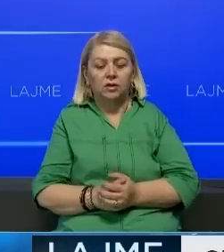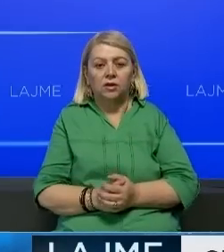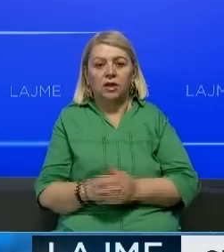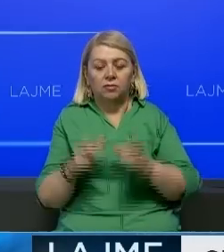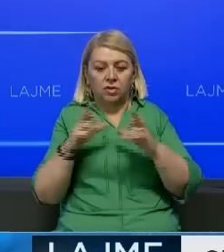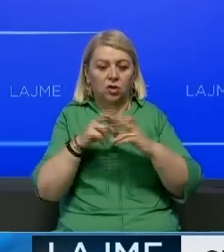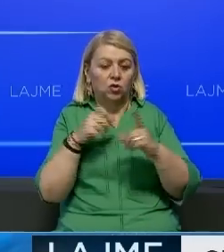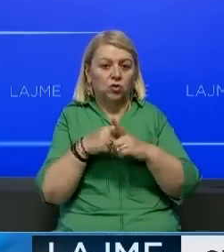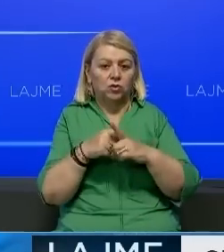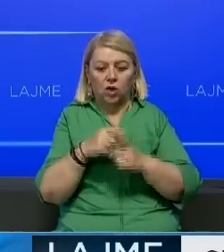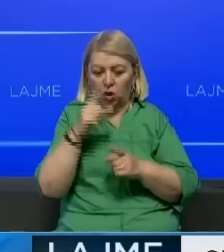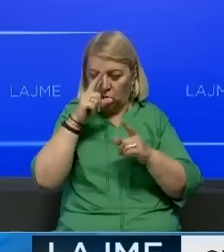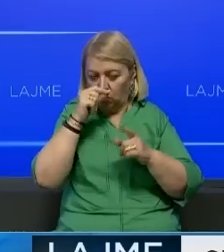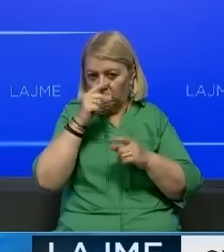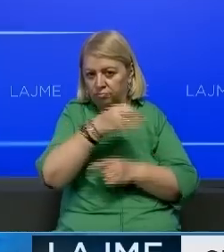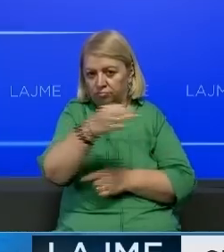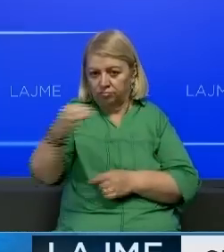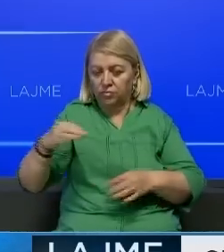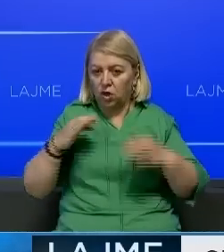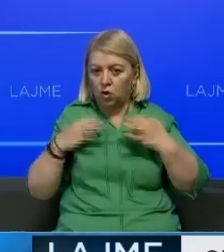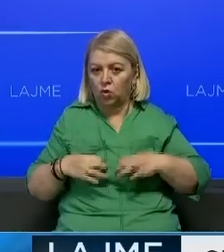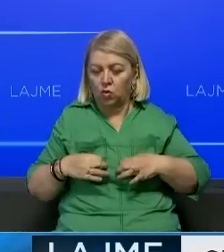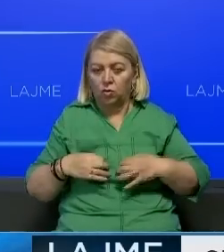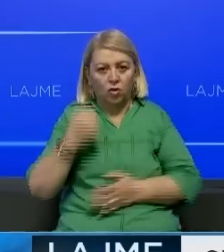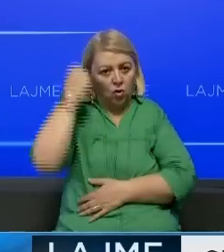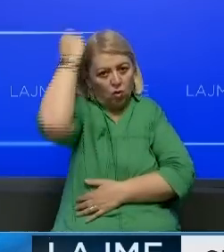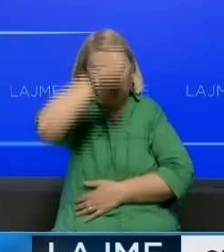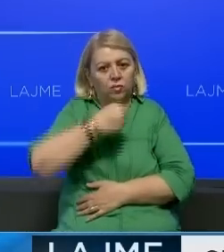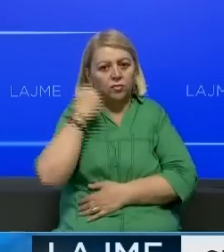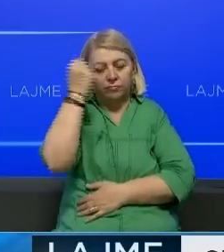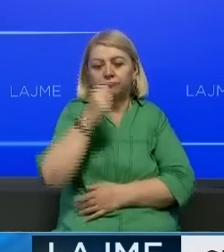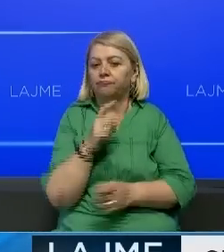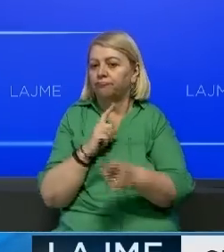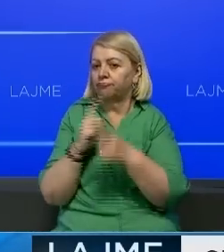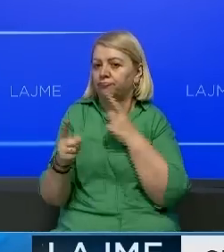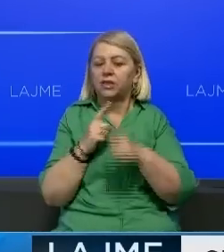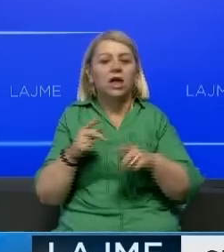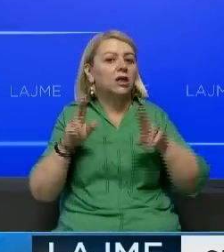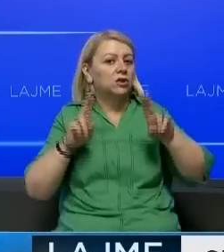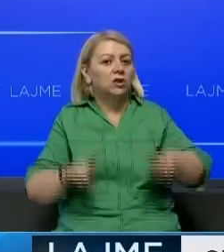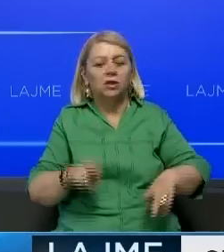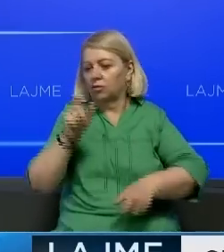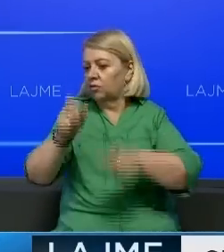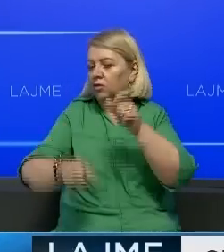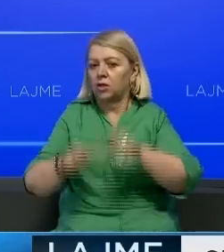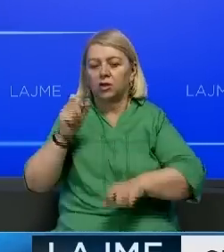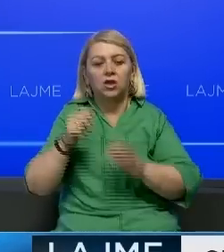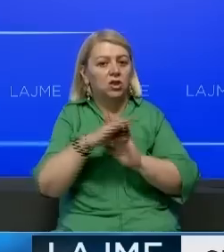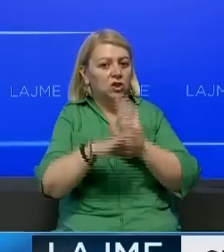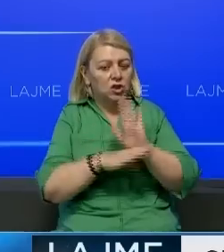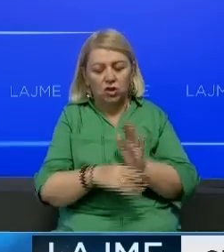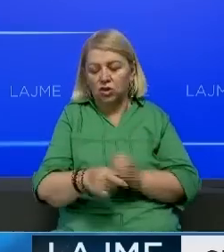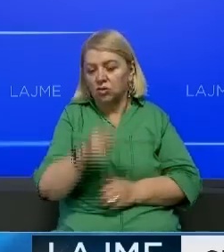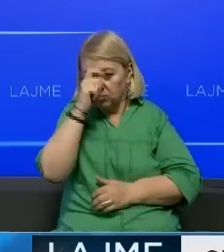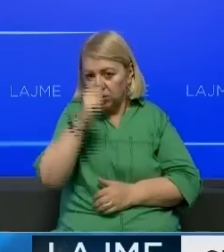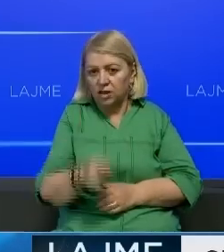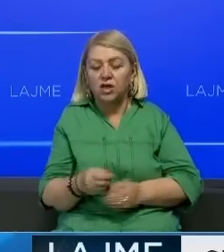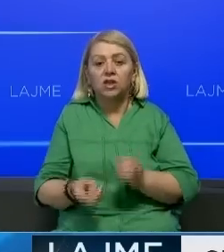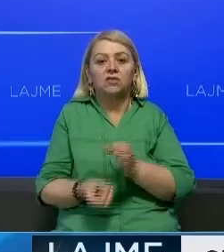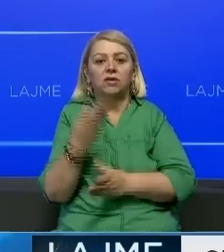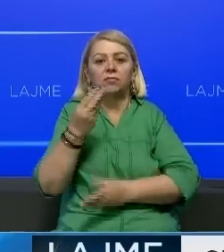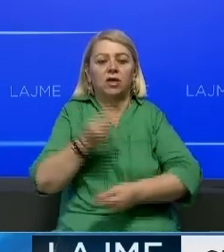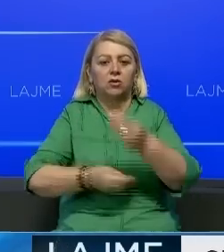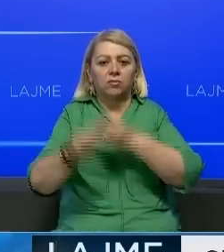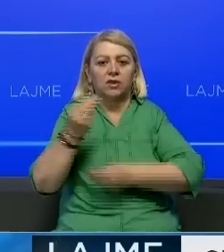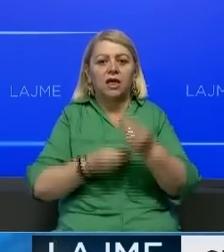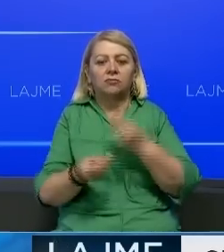takim pune me kryetarët e nënkryetarët e komunave të Kosovës diskutoi për të drejtat e njeriut, sundimin e ligjit, zhvillimin ekonomik dhe